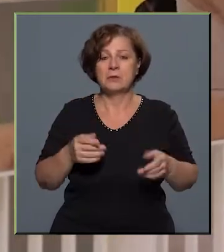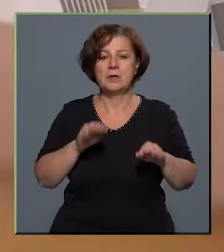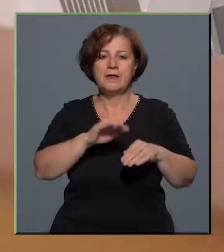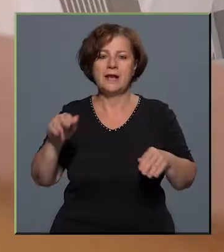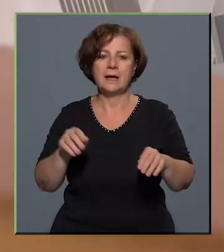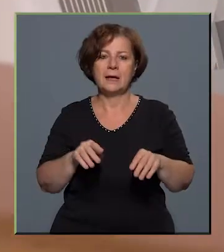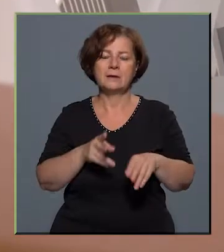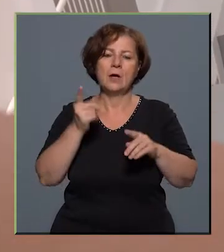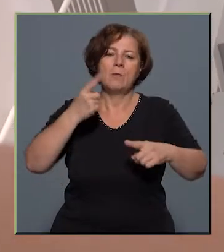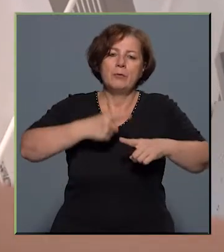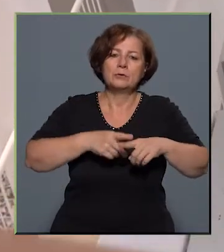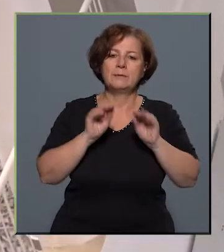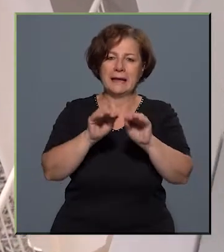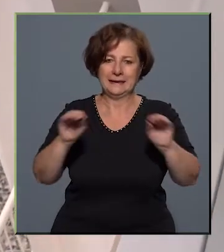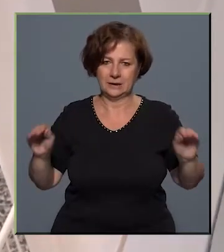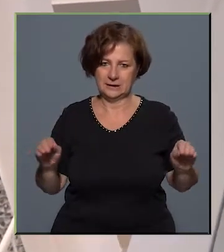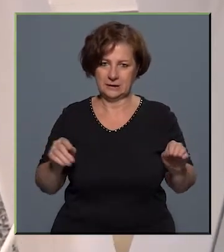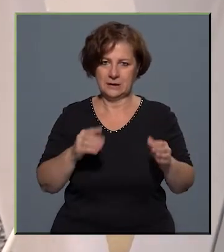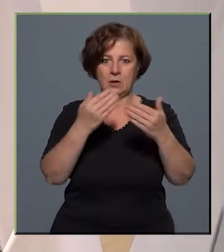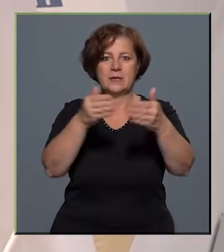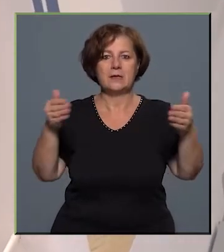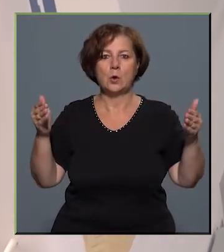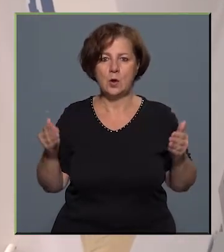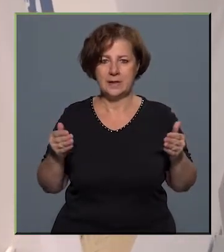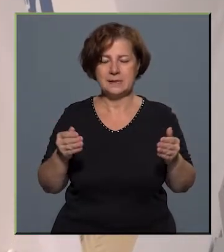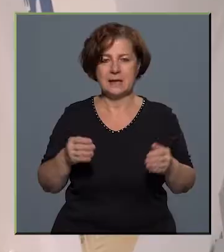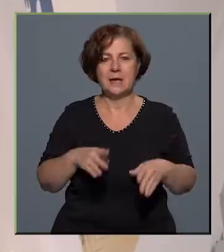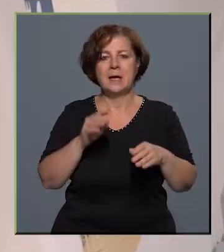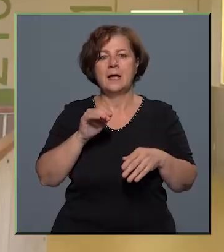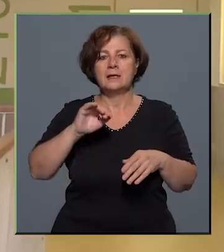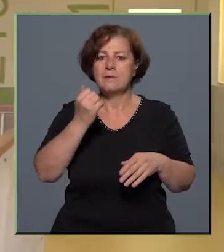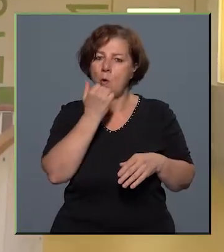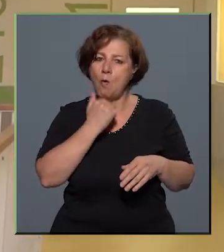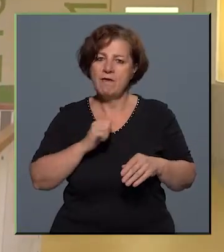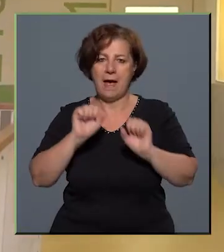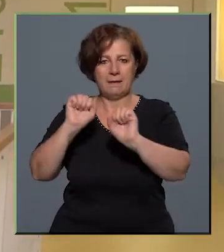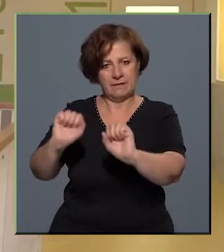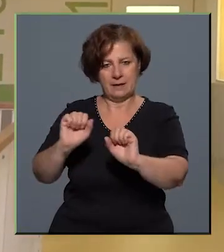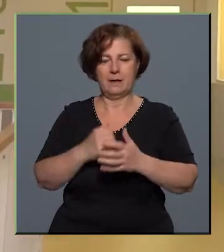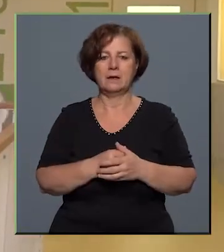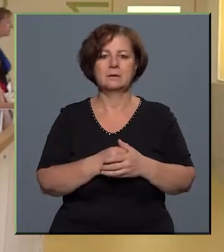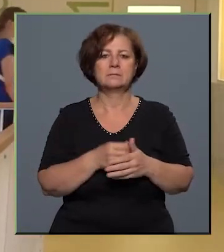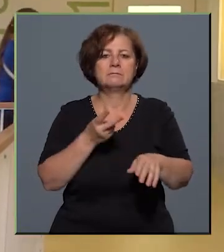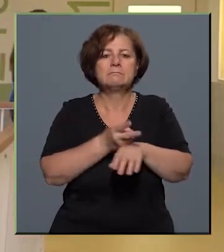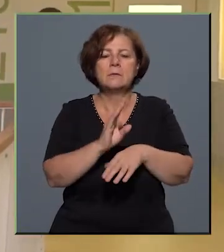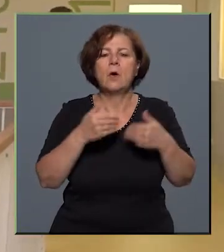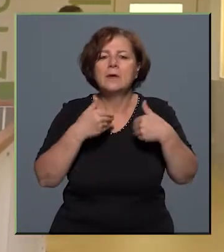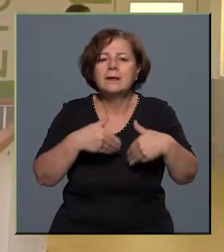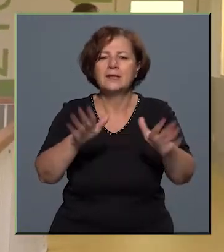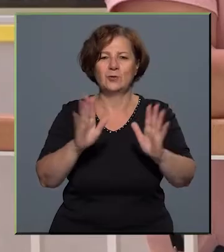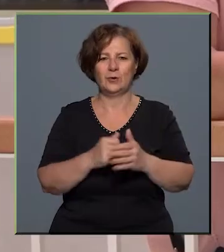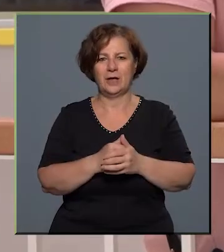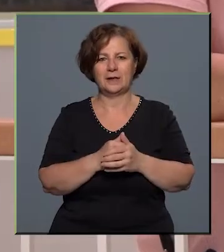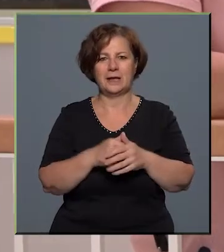erre meg kell külön tanítani, hogy ezt a környezetet, ezt meg is óvják és védjék. Hogyan indulnak neki